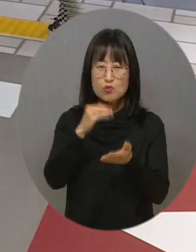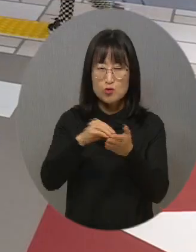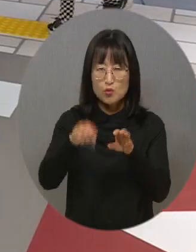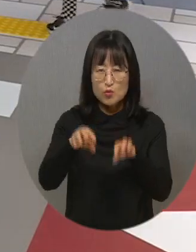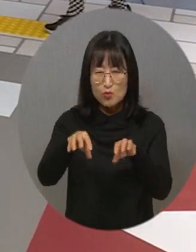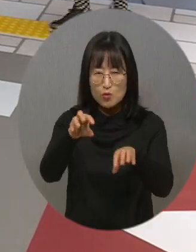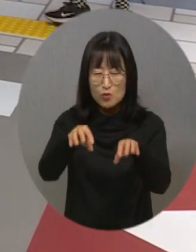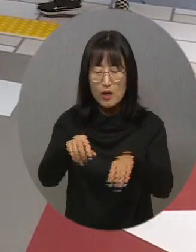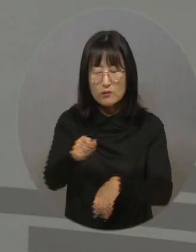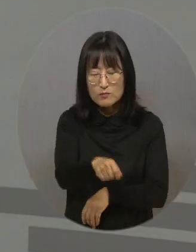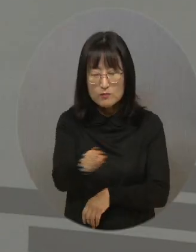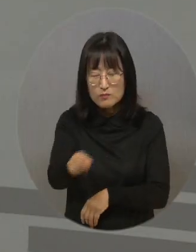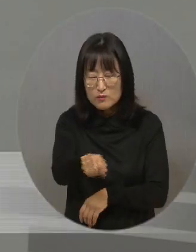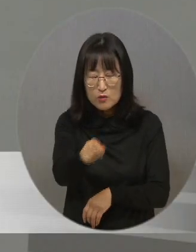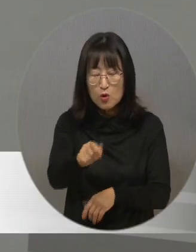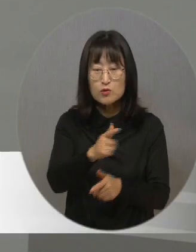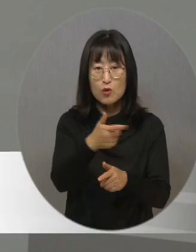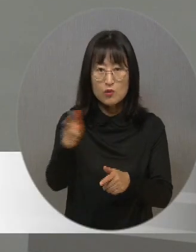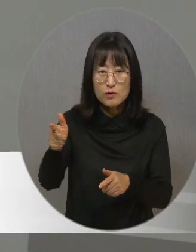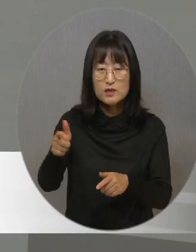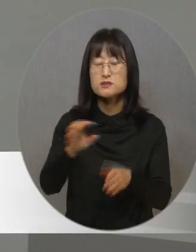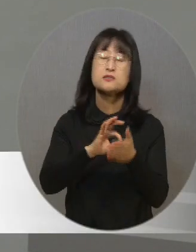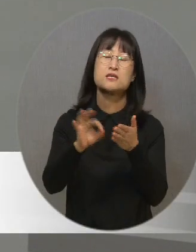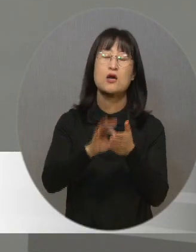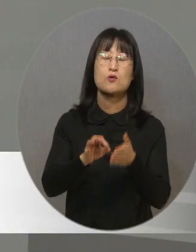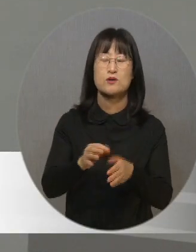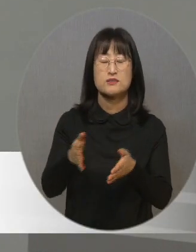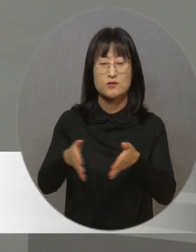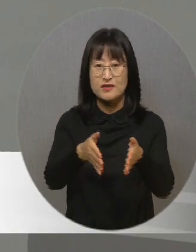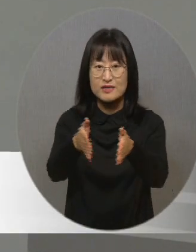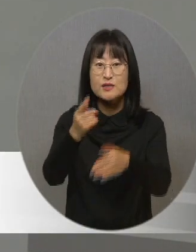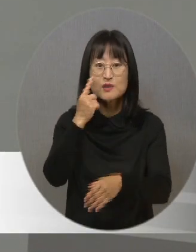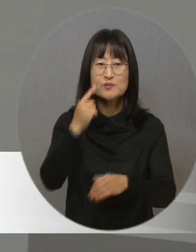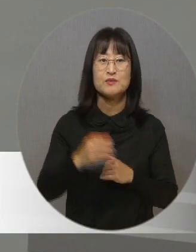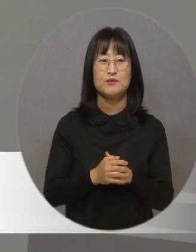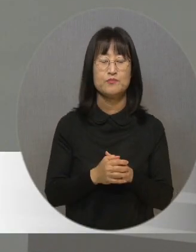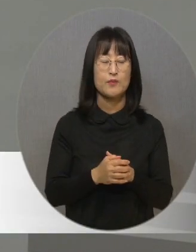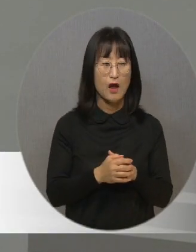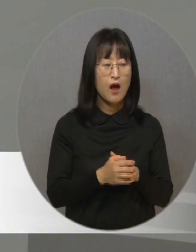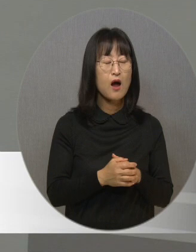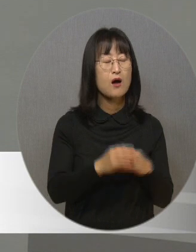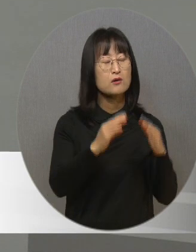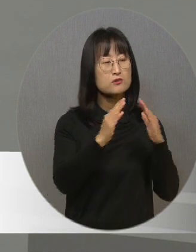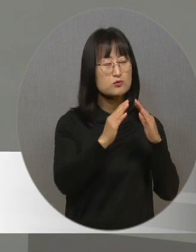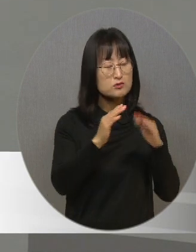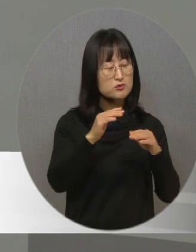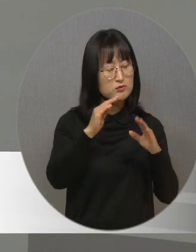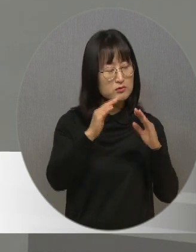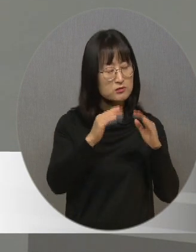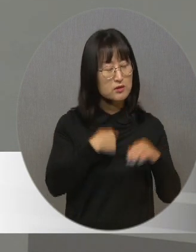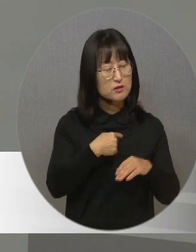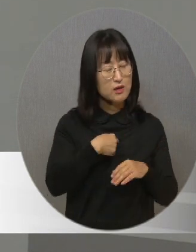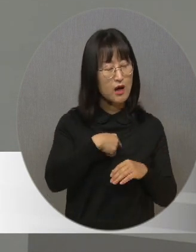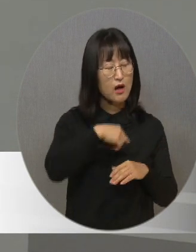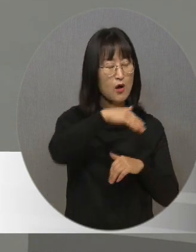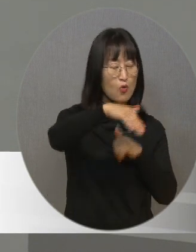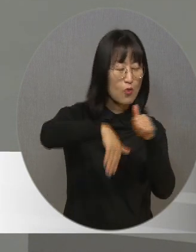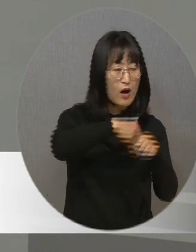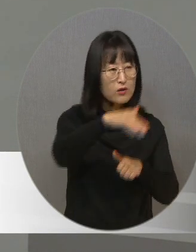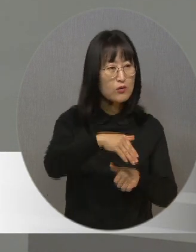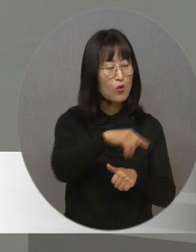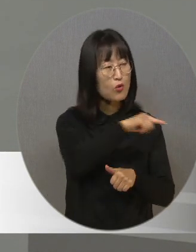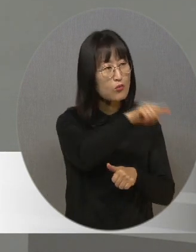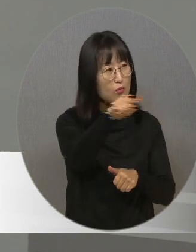찾아가 봅니다. 그동안 되게 주변에 많이 있었던 디자인이었는데 그게 유니버설 디자인이라는 생각을